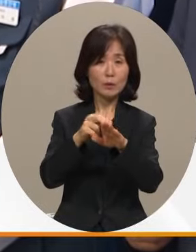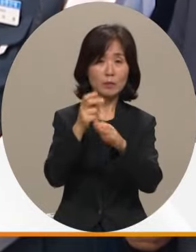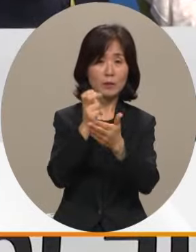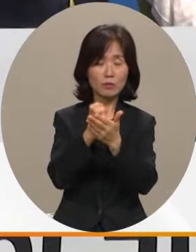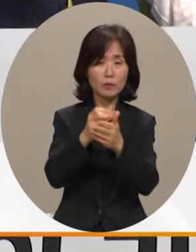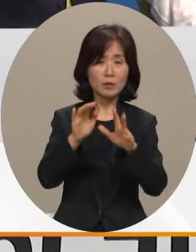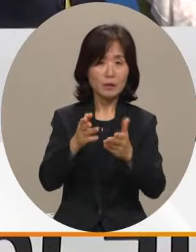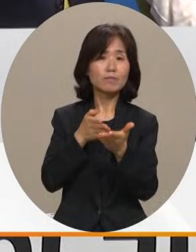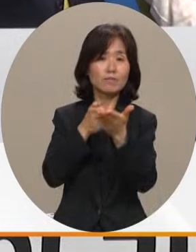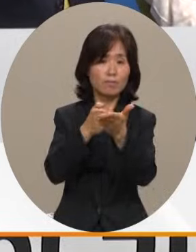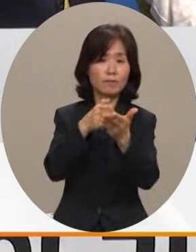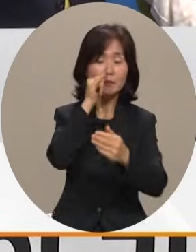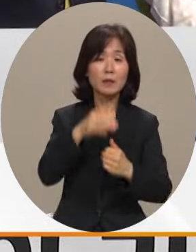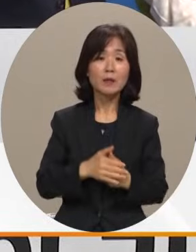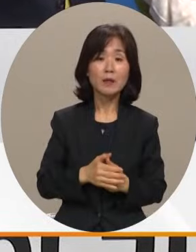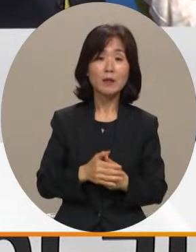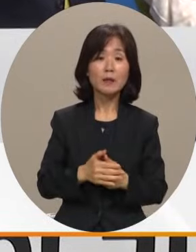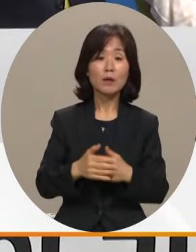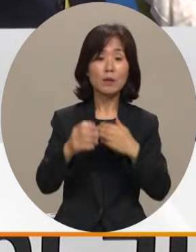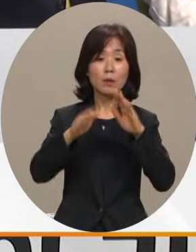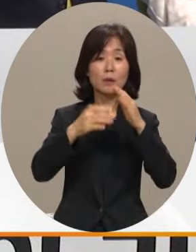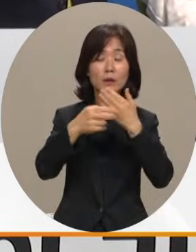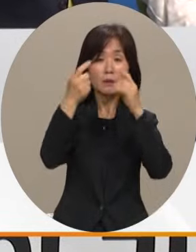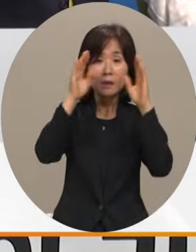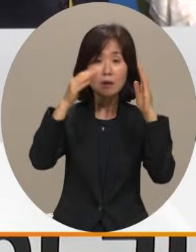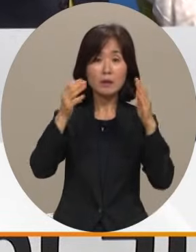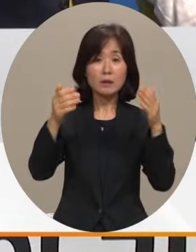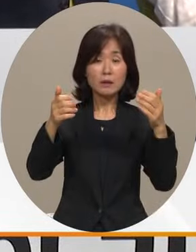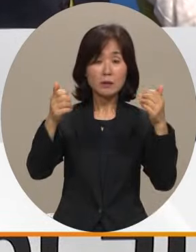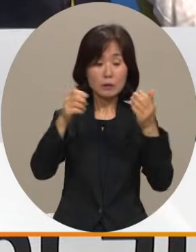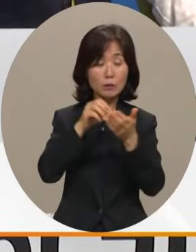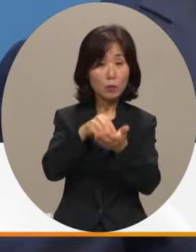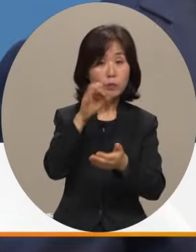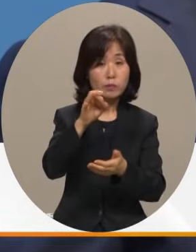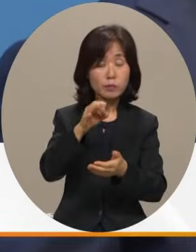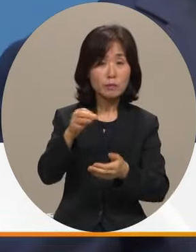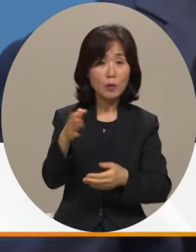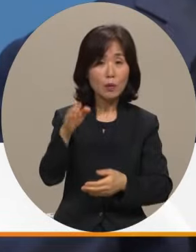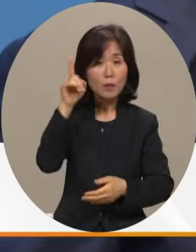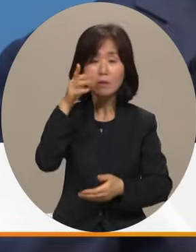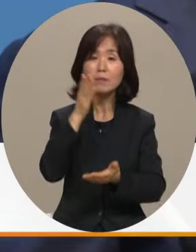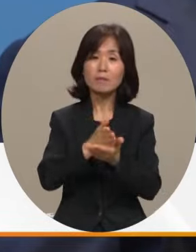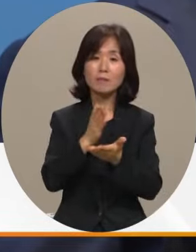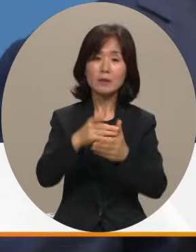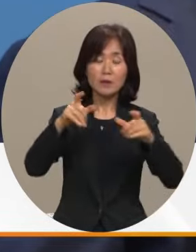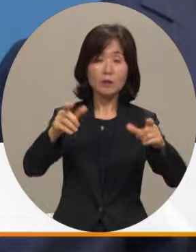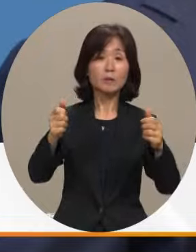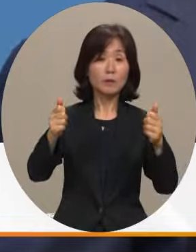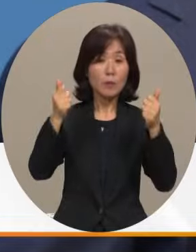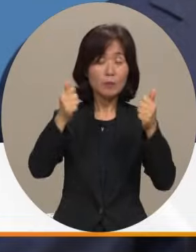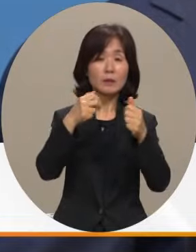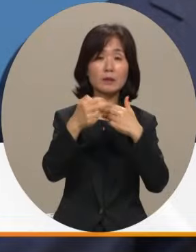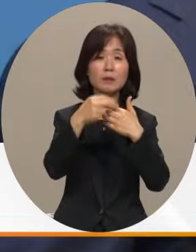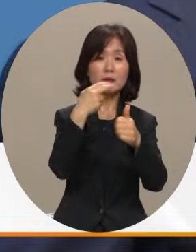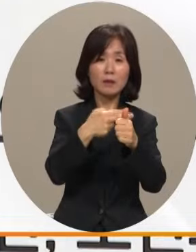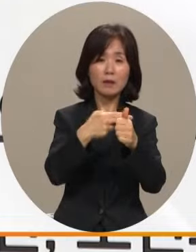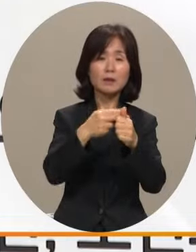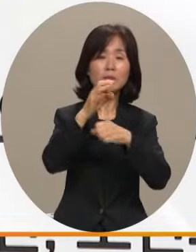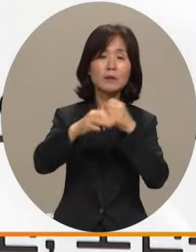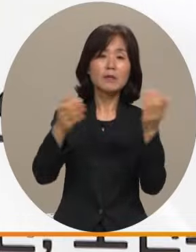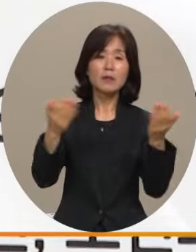공공의대 신설에 등록금 등을 전액 면제하는 대신 이곳을 나온 의사가 10년간 지역에 근무하도록 하는 공공의대 설치법이